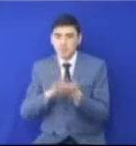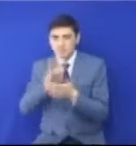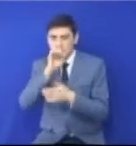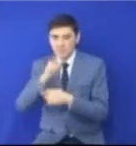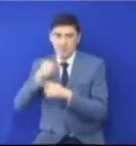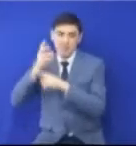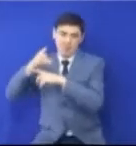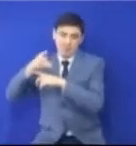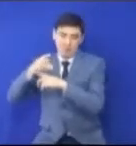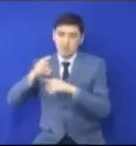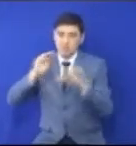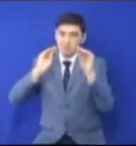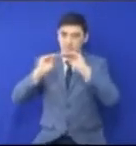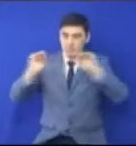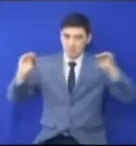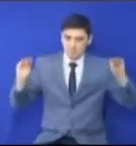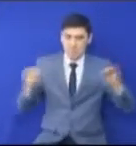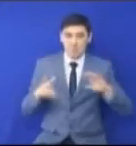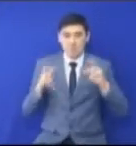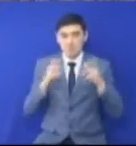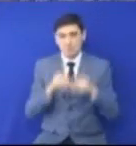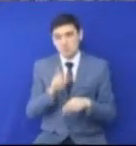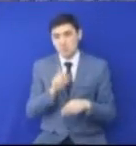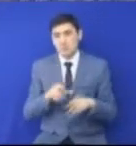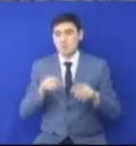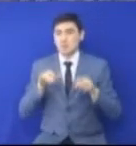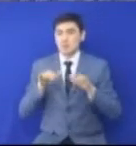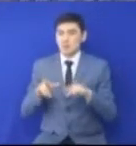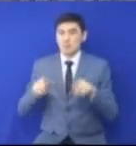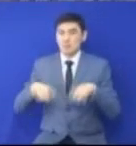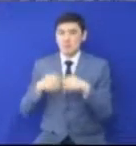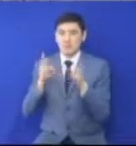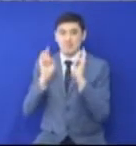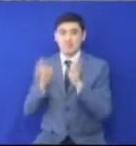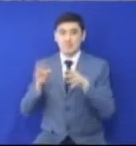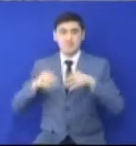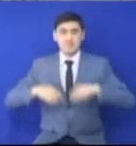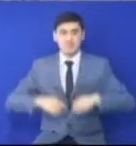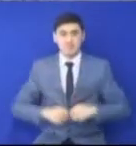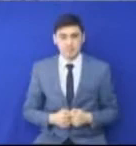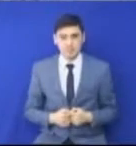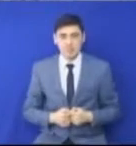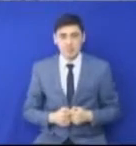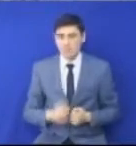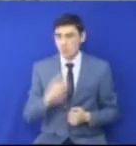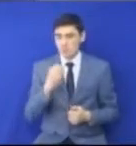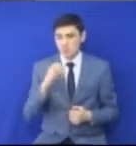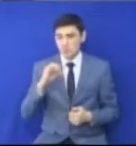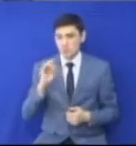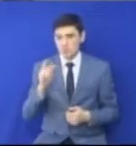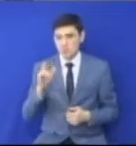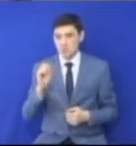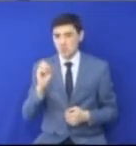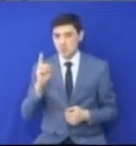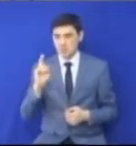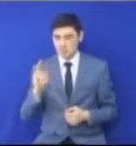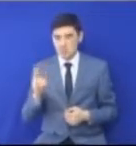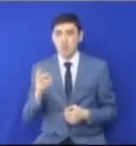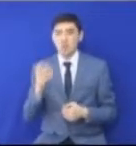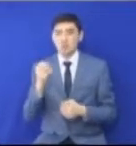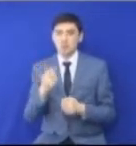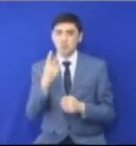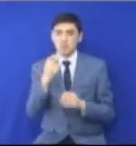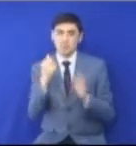орнатылған бейнебақылау камераларының арқасында қол жетіп отыр. Семейде биыл тағы сергек жүйесіне қосылған 360